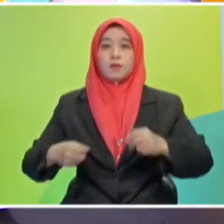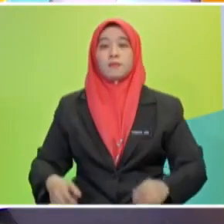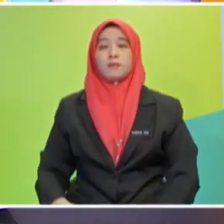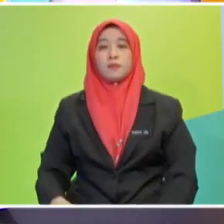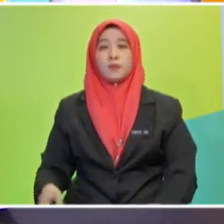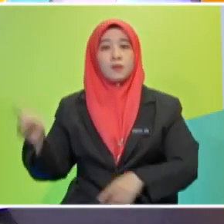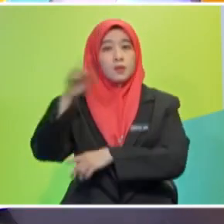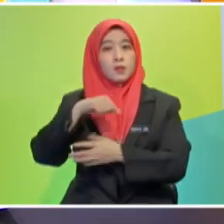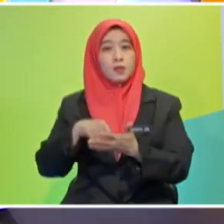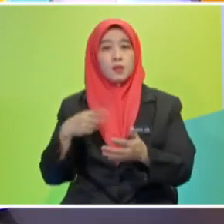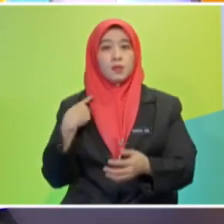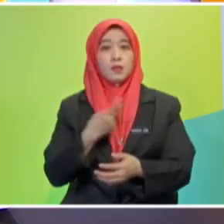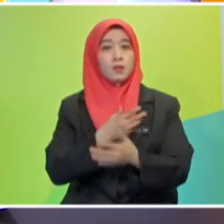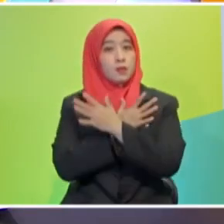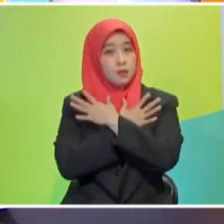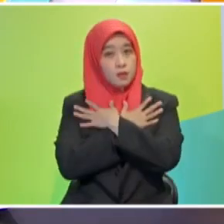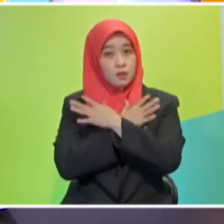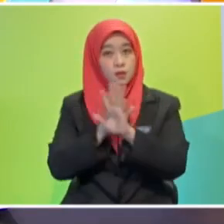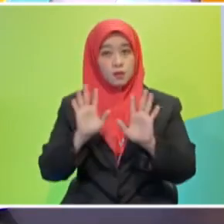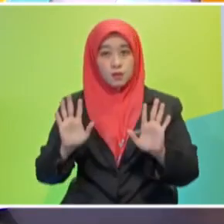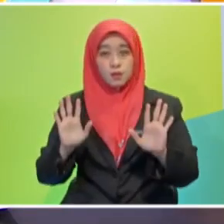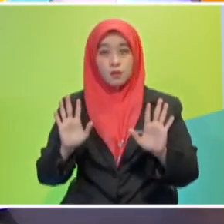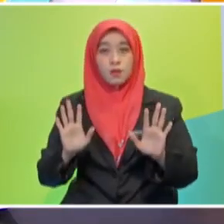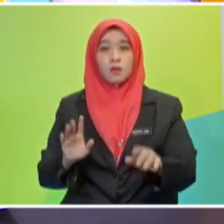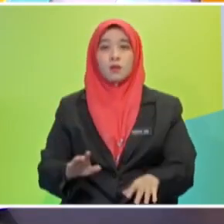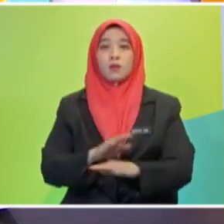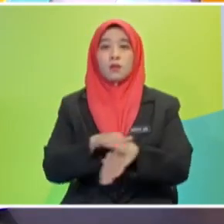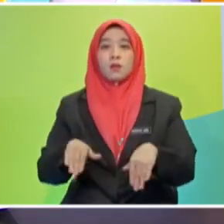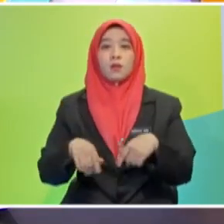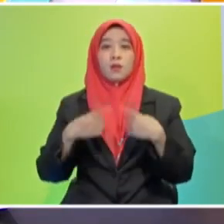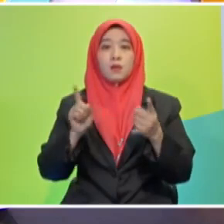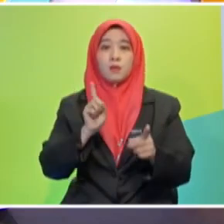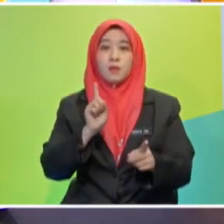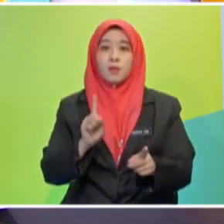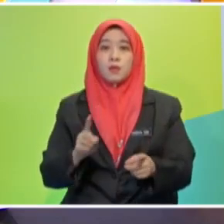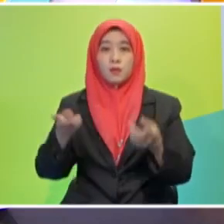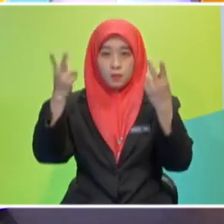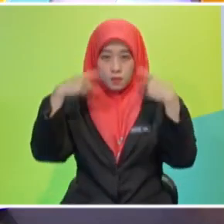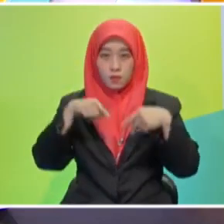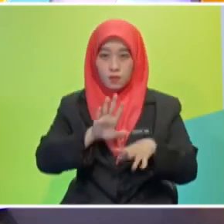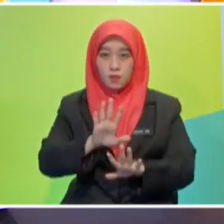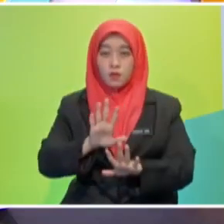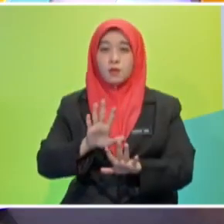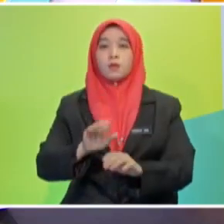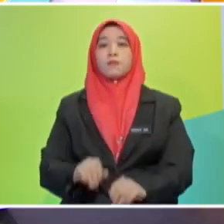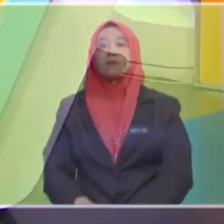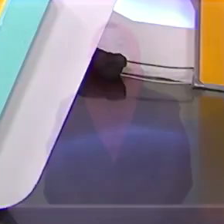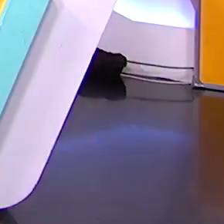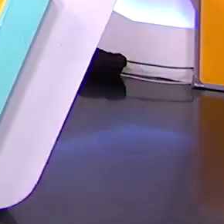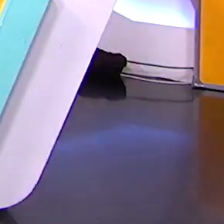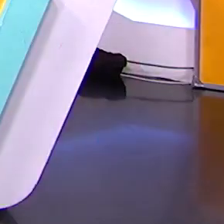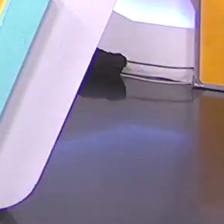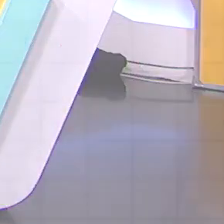kita berehat seketika cikgu. Yes. Baik, para penonton, murid-murid jangan ke mana-mana, kembali selepas ini Didik TV KPM.